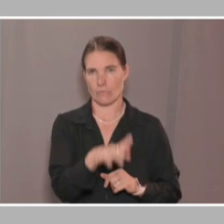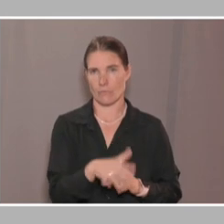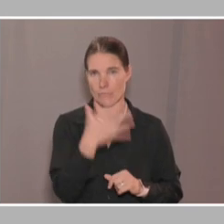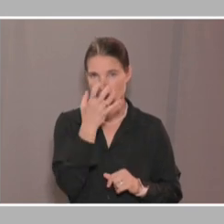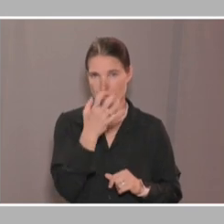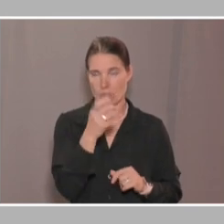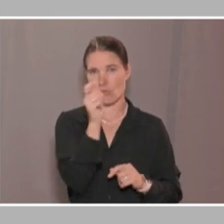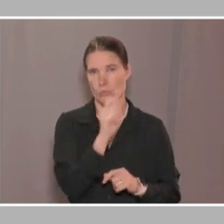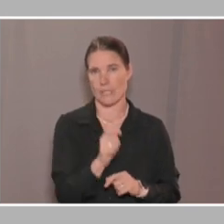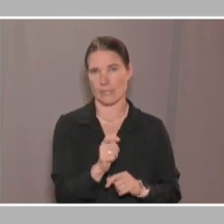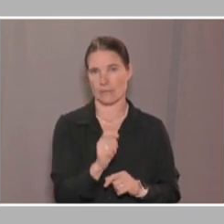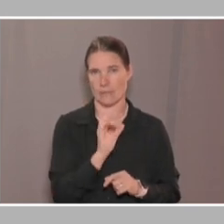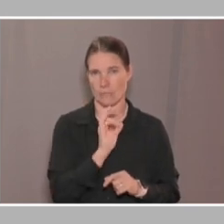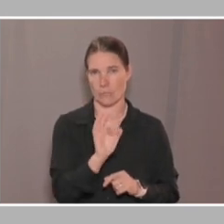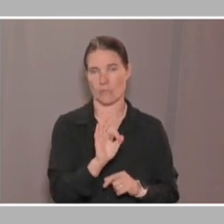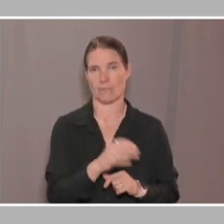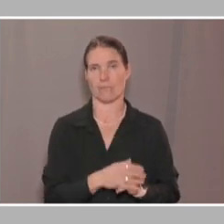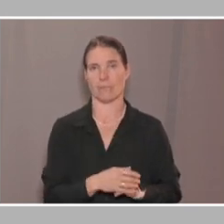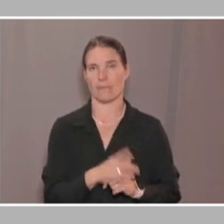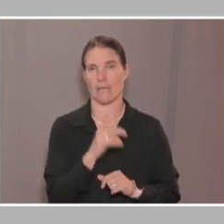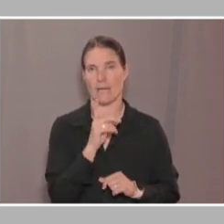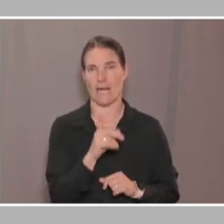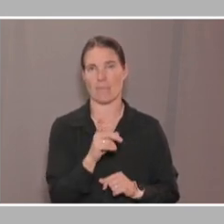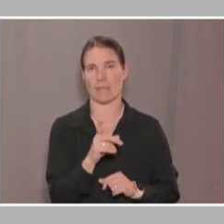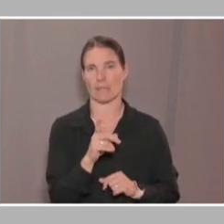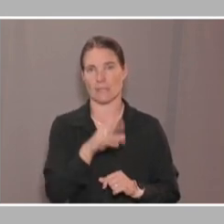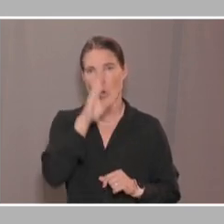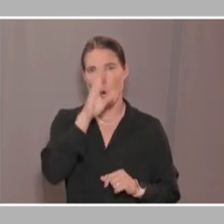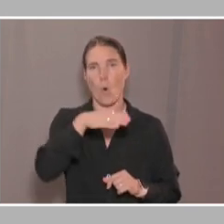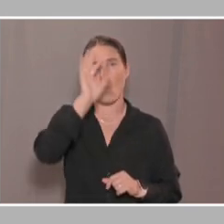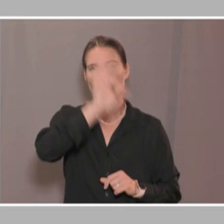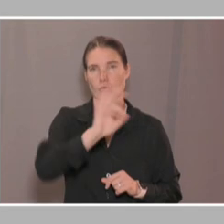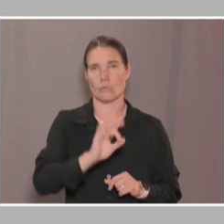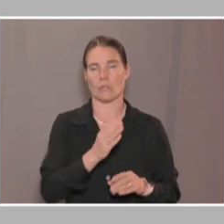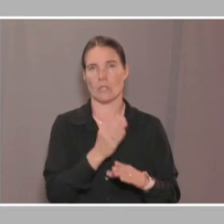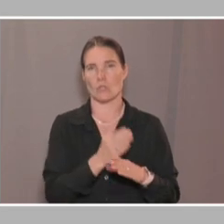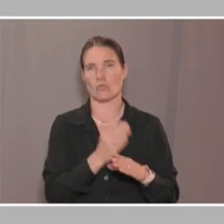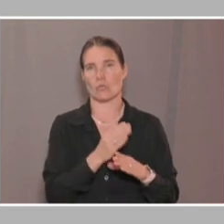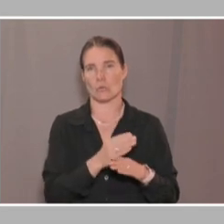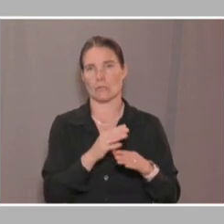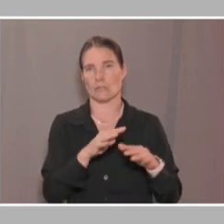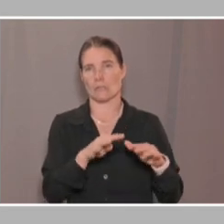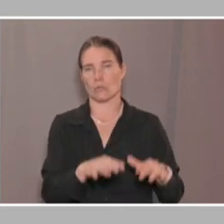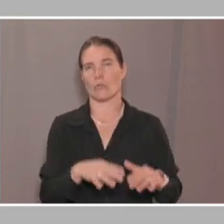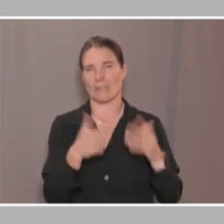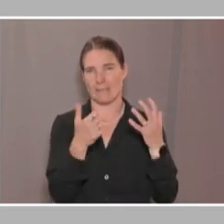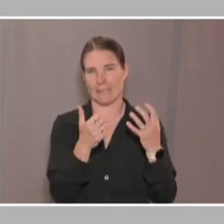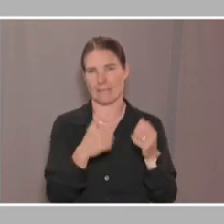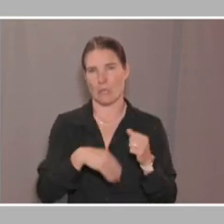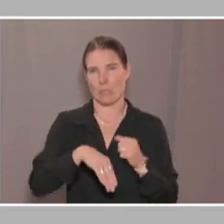Studierende ausgelegt. Jedoch verzeichnete die Hochschule schon 1960 mehr